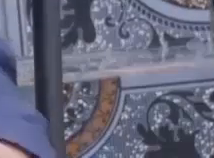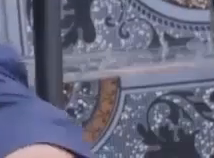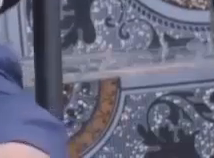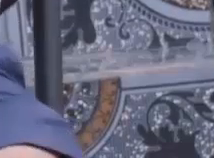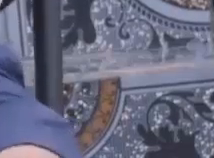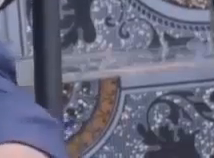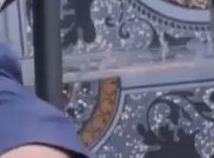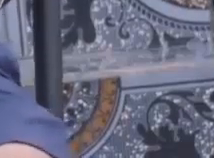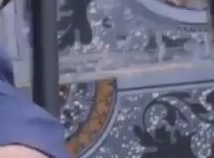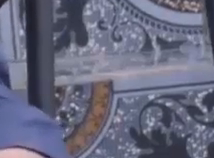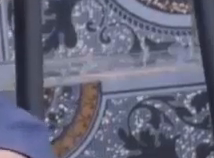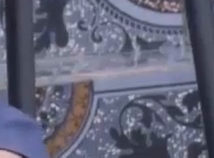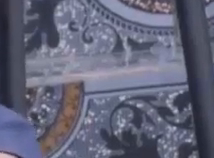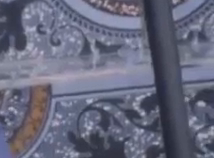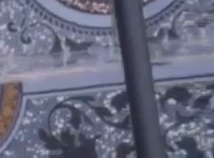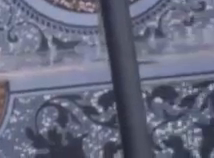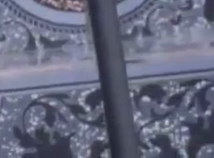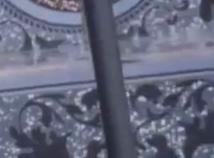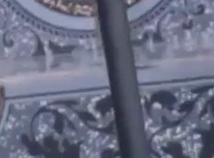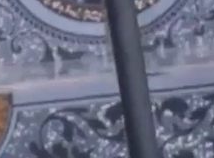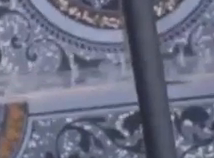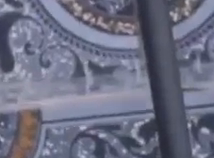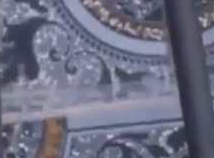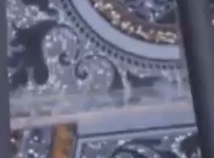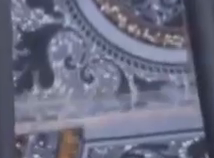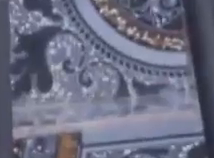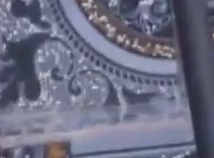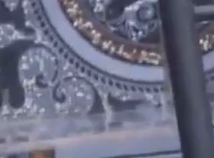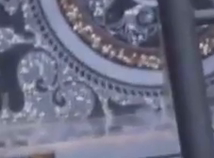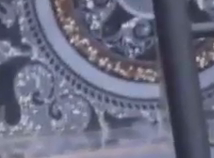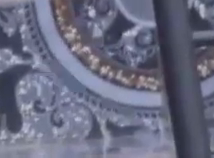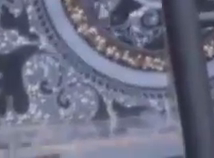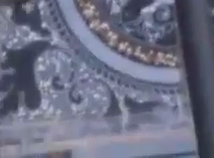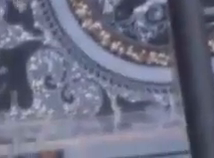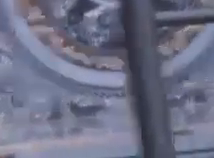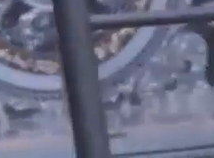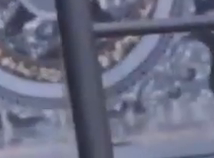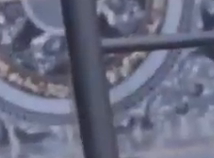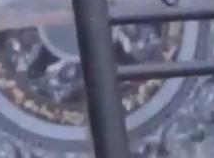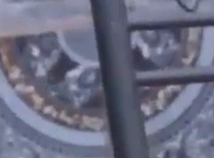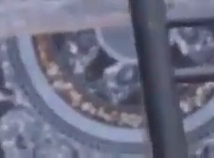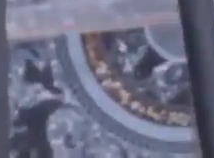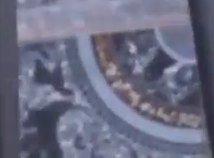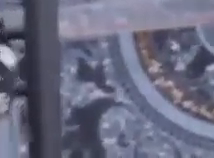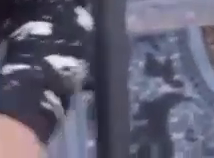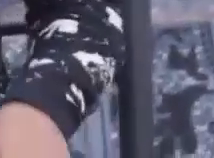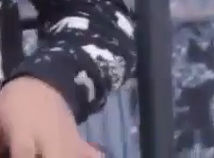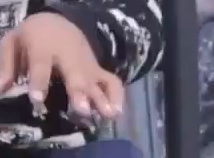kaboma, na Stelingi wetu wa Aiko TV, wote tufate.